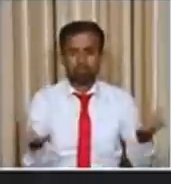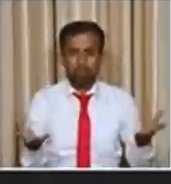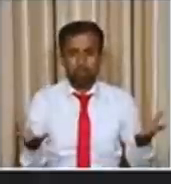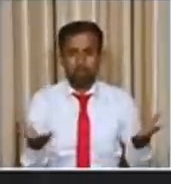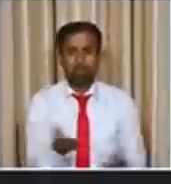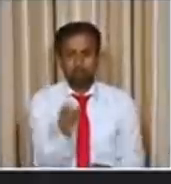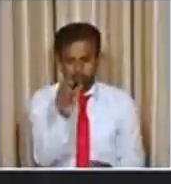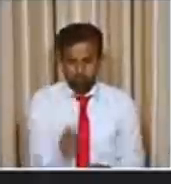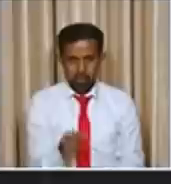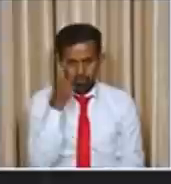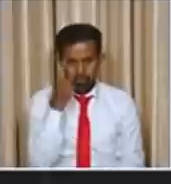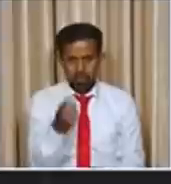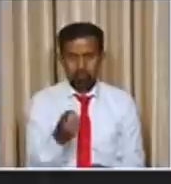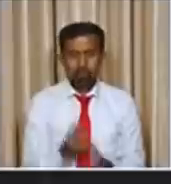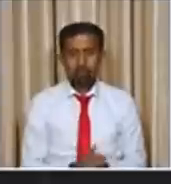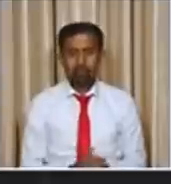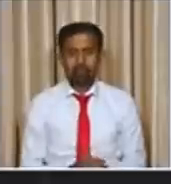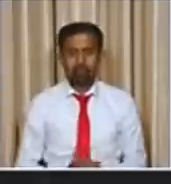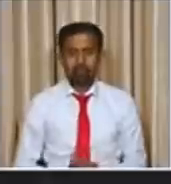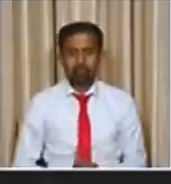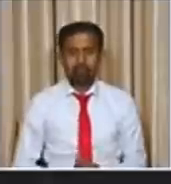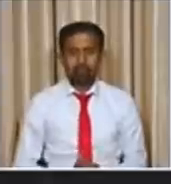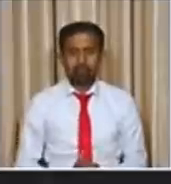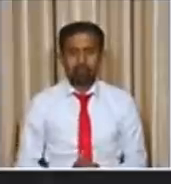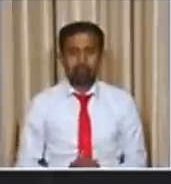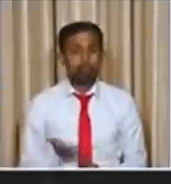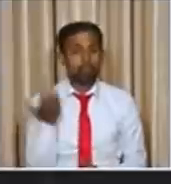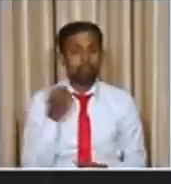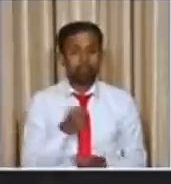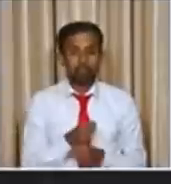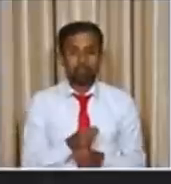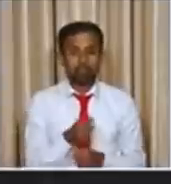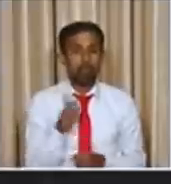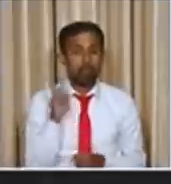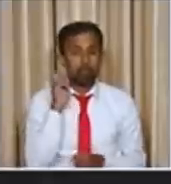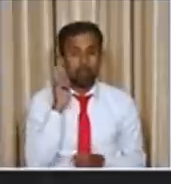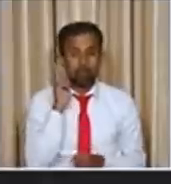போன அரசாங்கல இருந்தாச்சு, ரணில் விக்ரமசிங்க கௌரவ அமைச்சர் இருக்க போகணும், இங்கே அவரோட